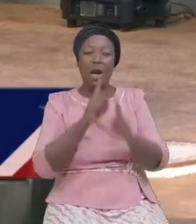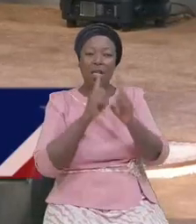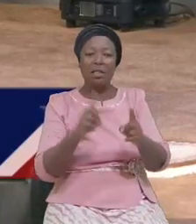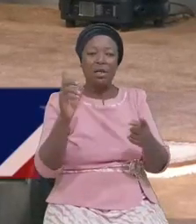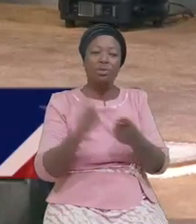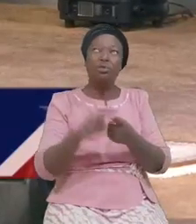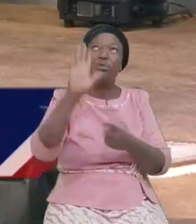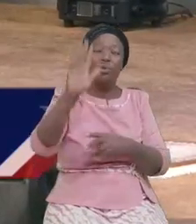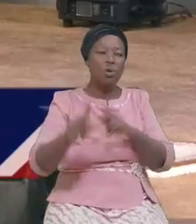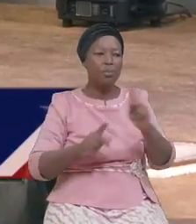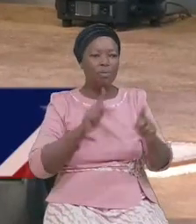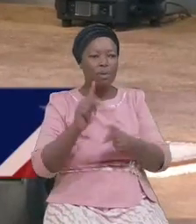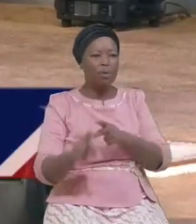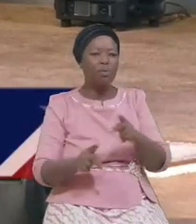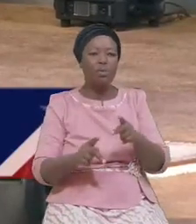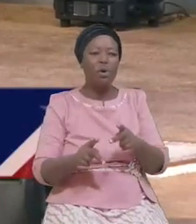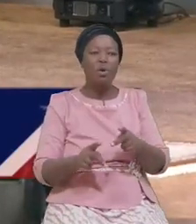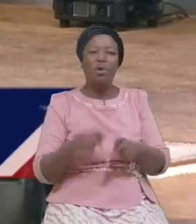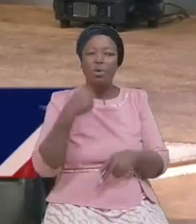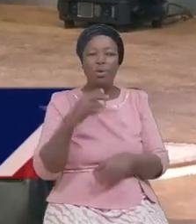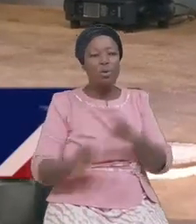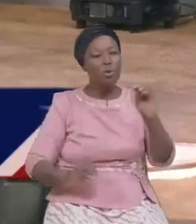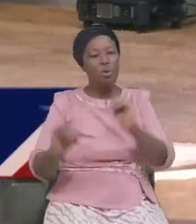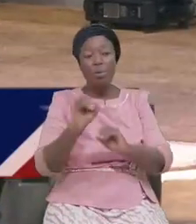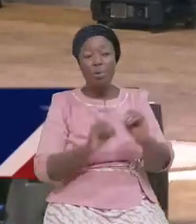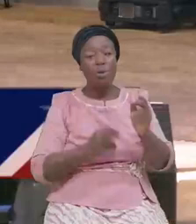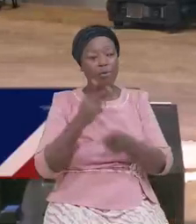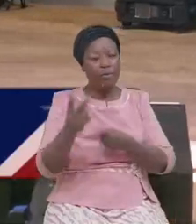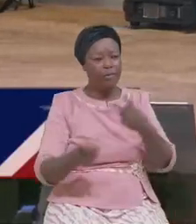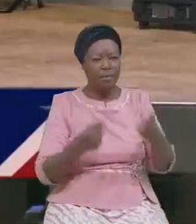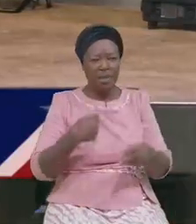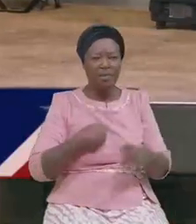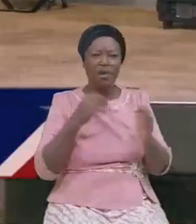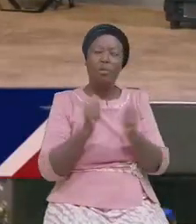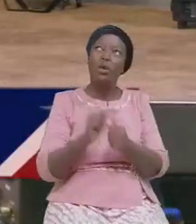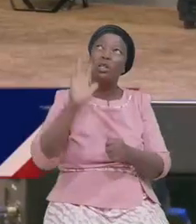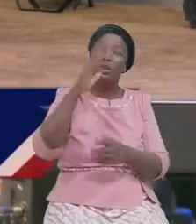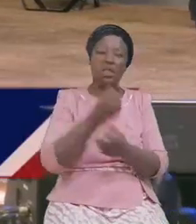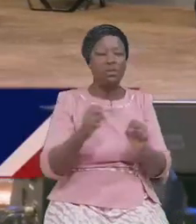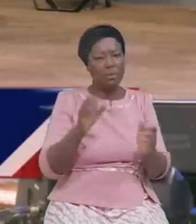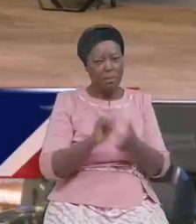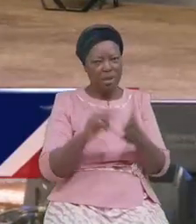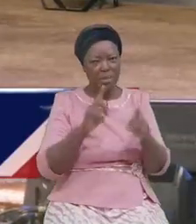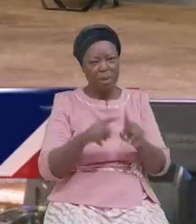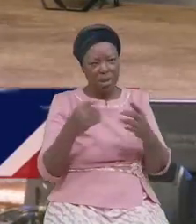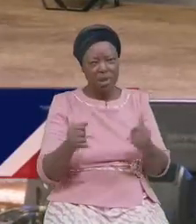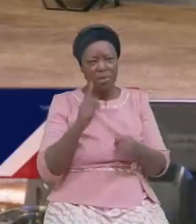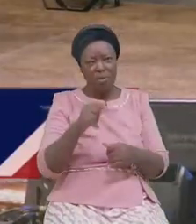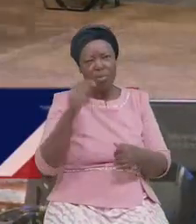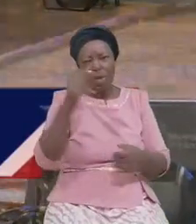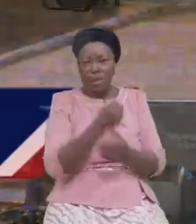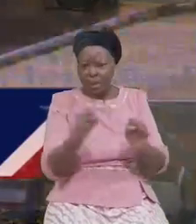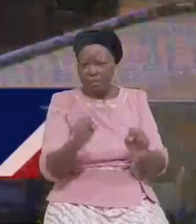maintenant disponible pour le dire. Souviens-toi de moi, visite-moi en m'accordant ton secours. Déjà, vous avez déjà sauvé, c'est bon, vous êtes